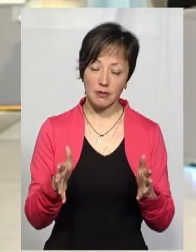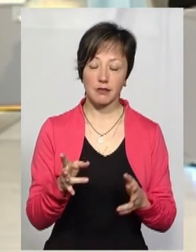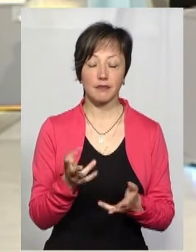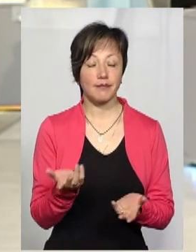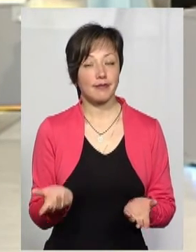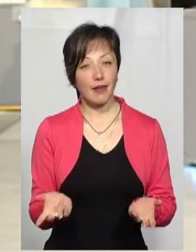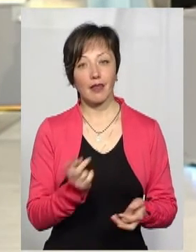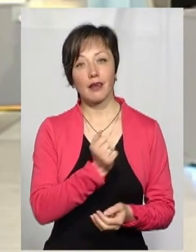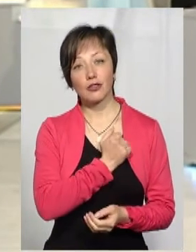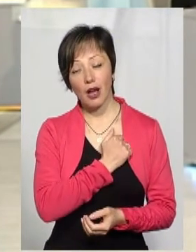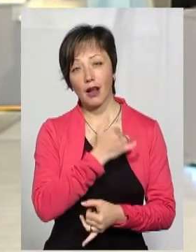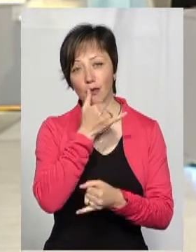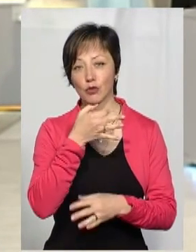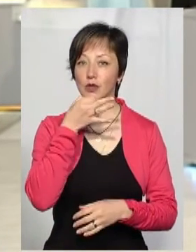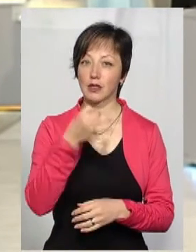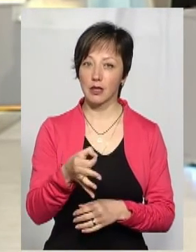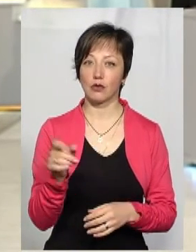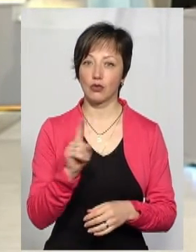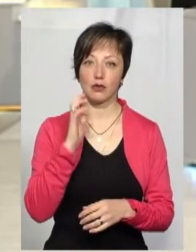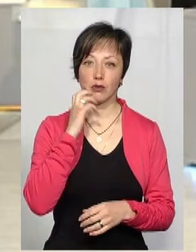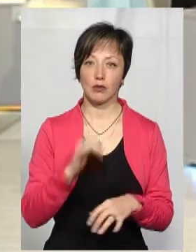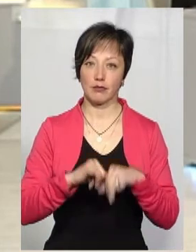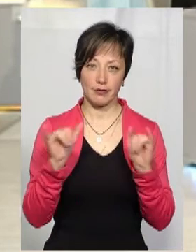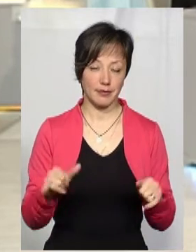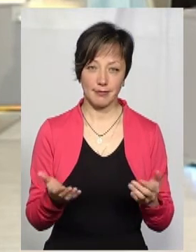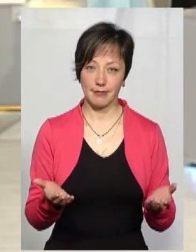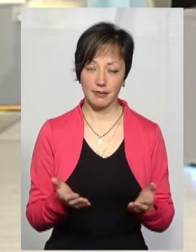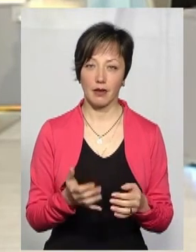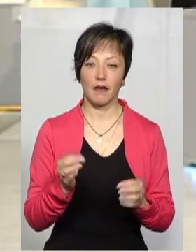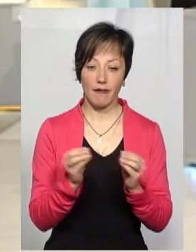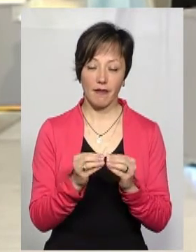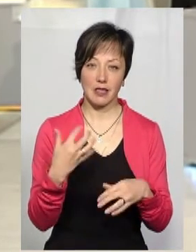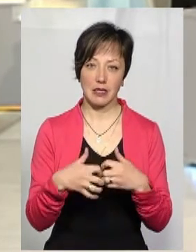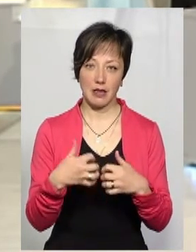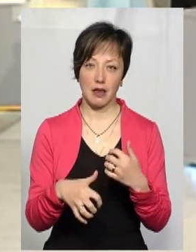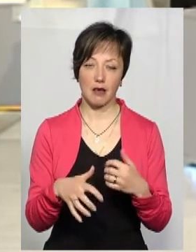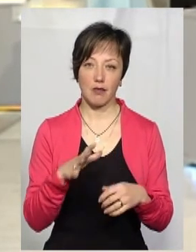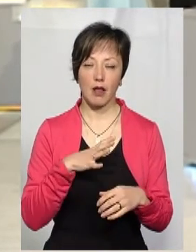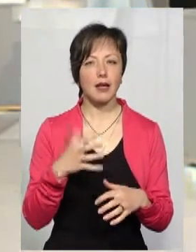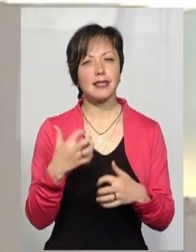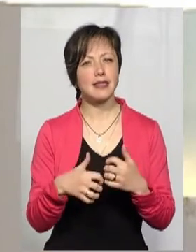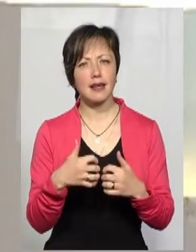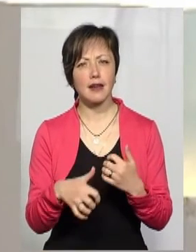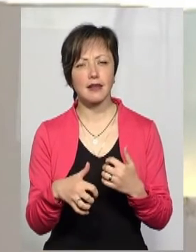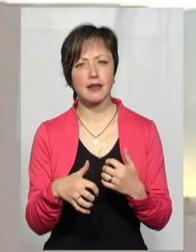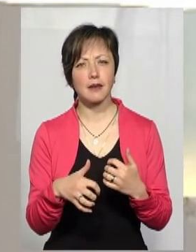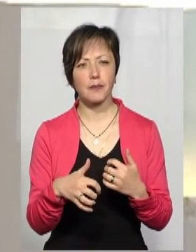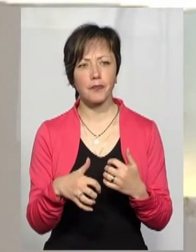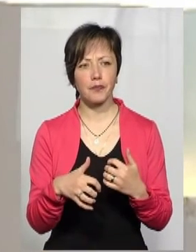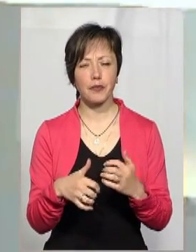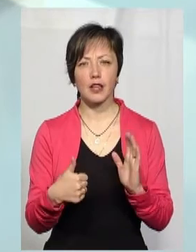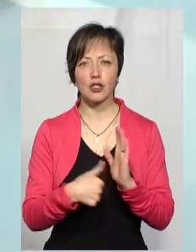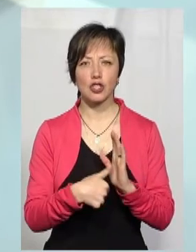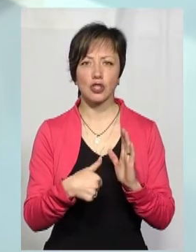на жаль, не можу я констатувати, що вона якось там серйозно збільшилась. Вона, як в нас була середня... А яка, назвіть?